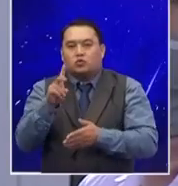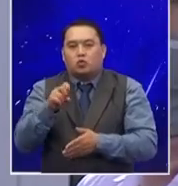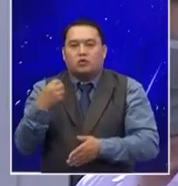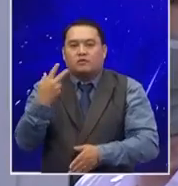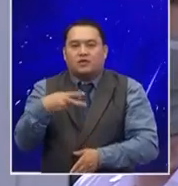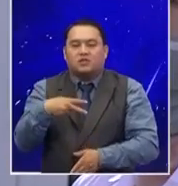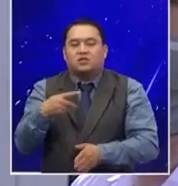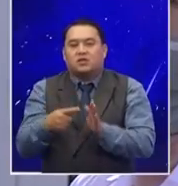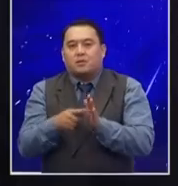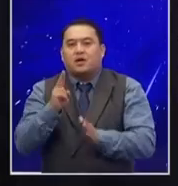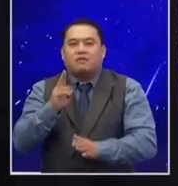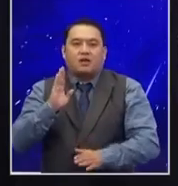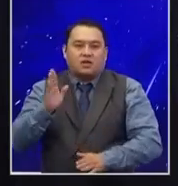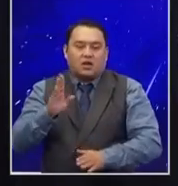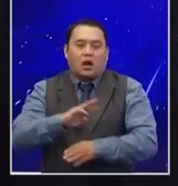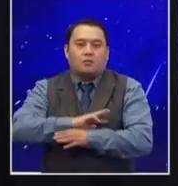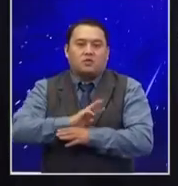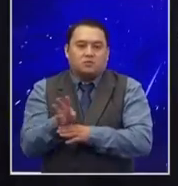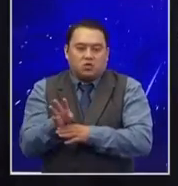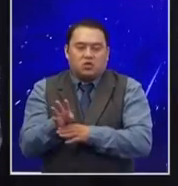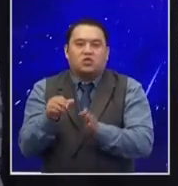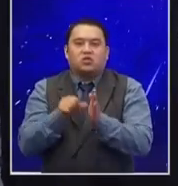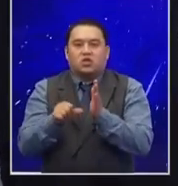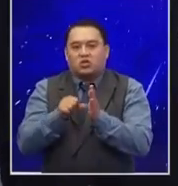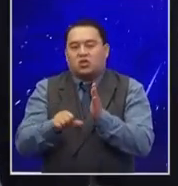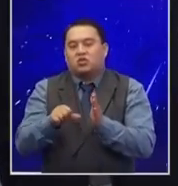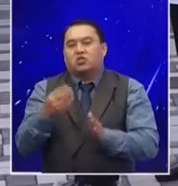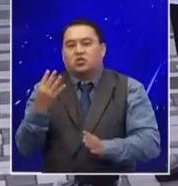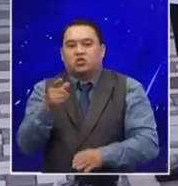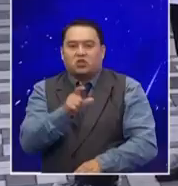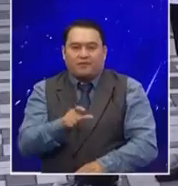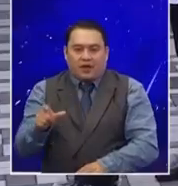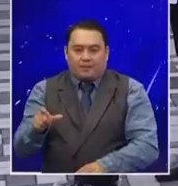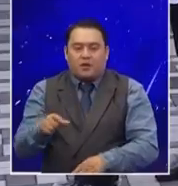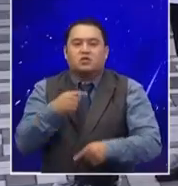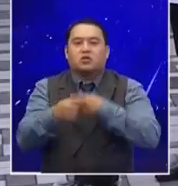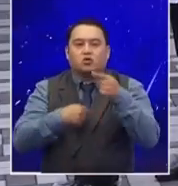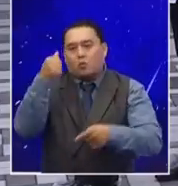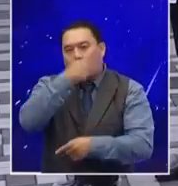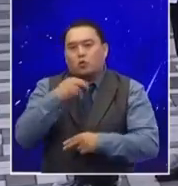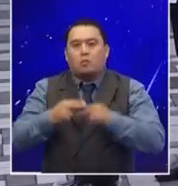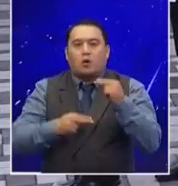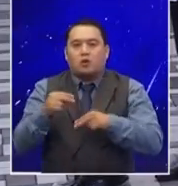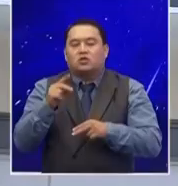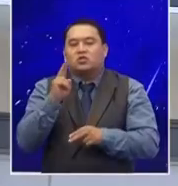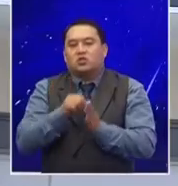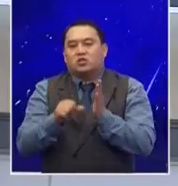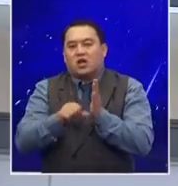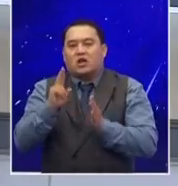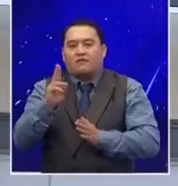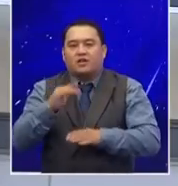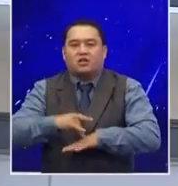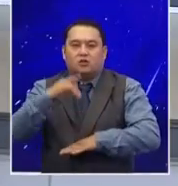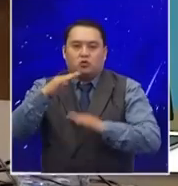127 квартир. До конца года жильем будут обеспечены еще 64 человека. В следующем году для врачей будет построен 60-квартирный